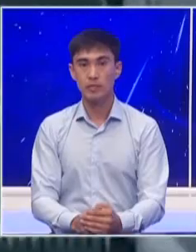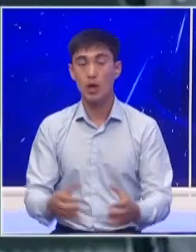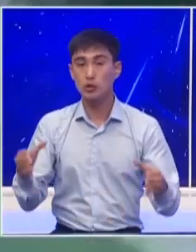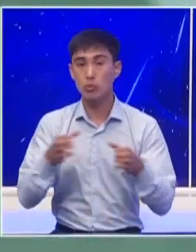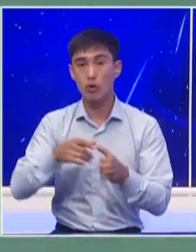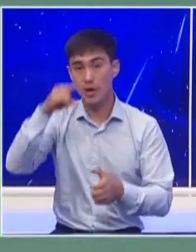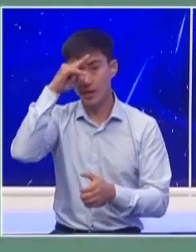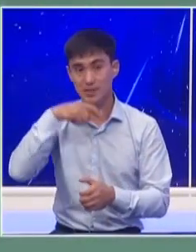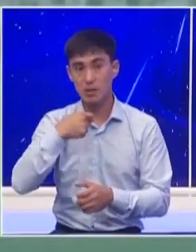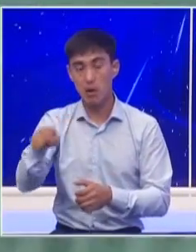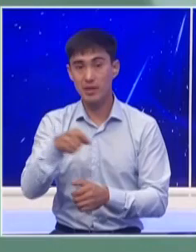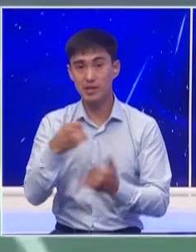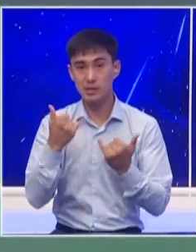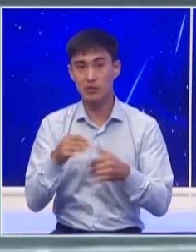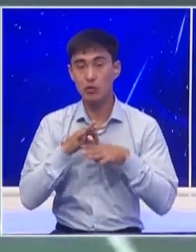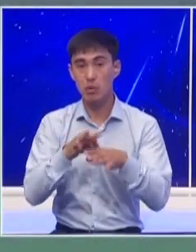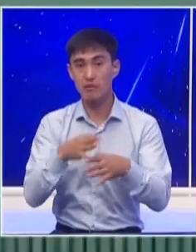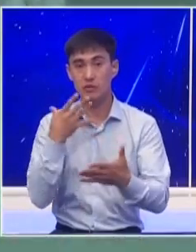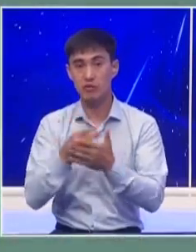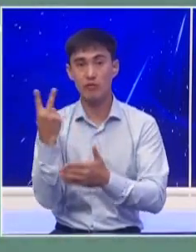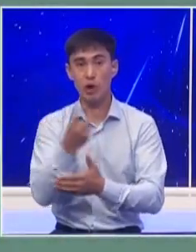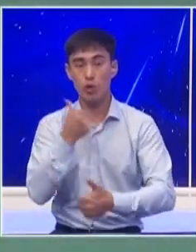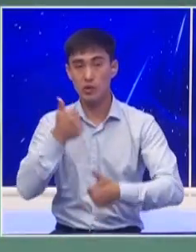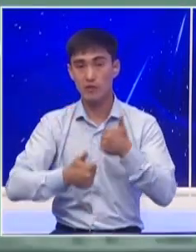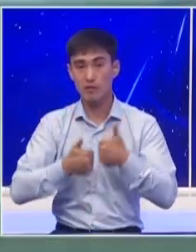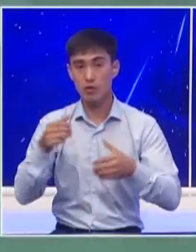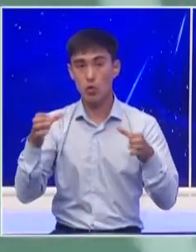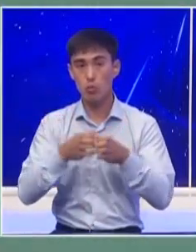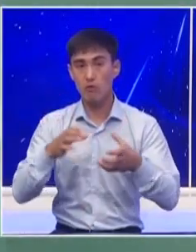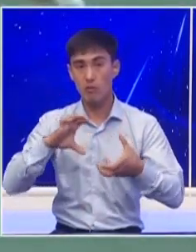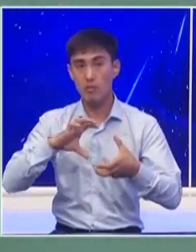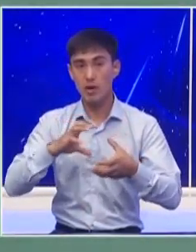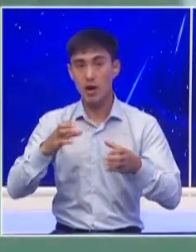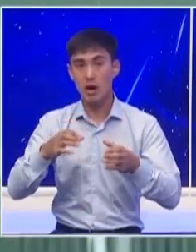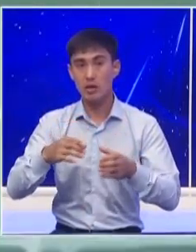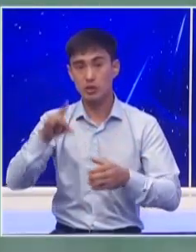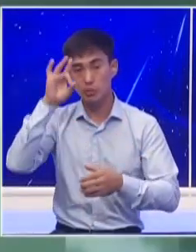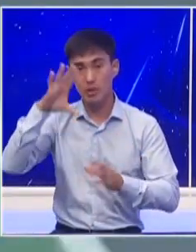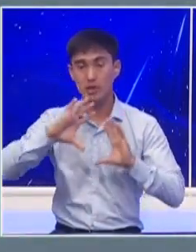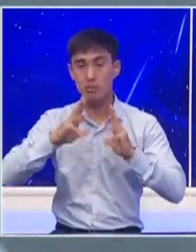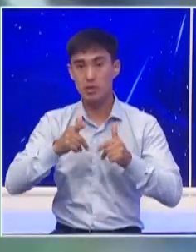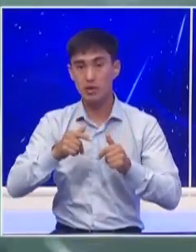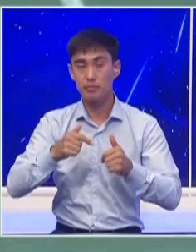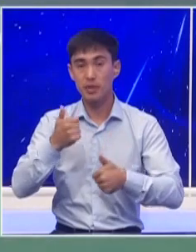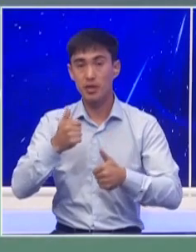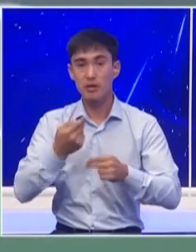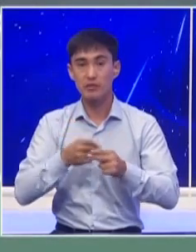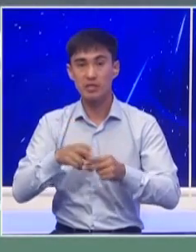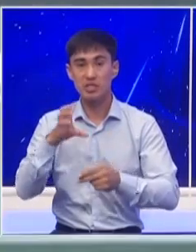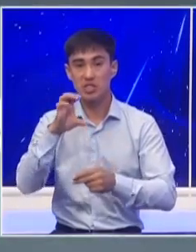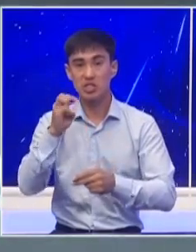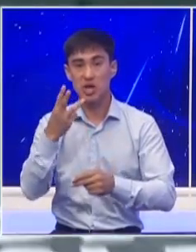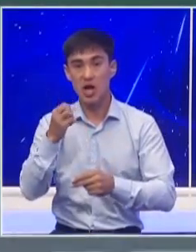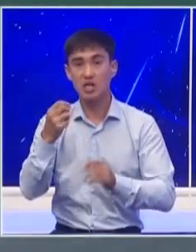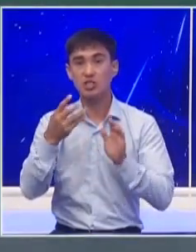Сборная Казахстана по теннису сегодня проведет свой второй матч на групповом этапе командного чемпионата мира. В мировом рейтинге США на